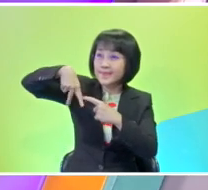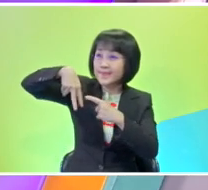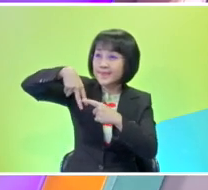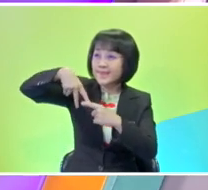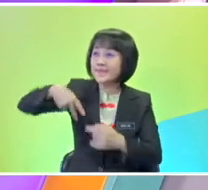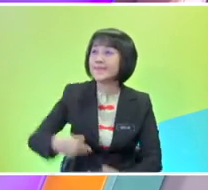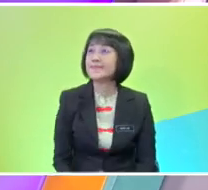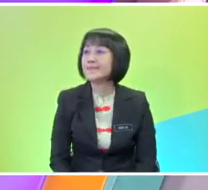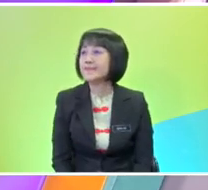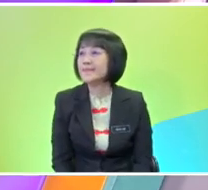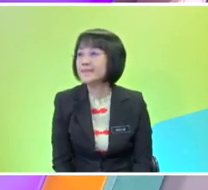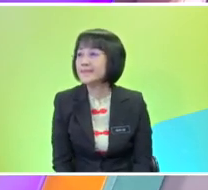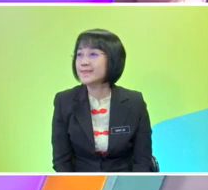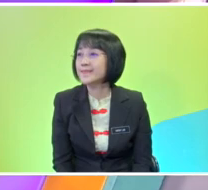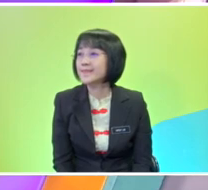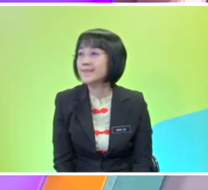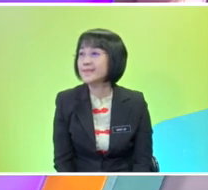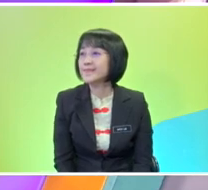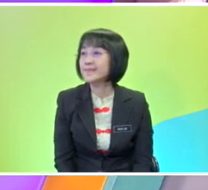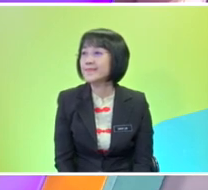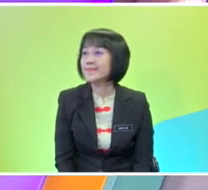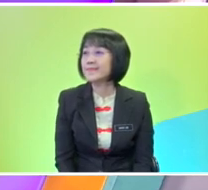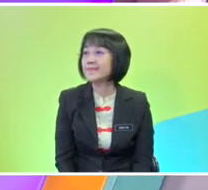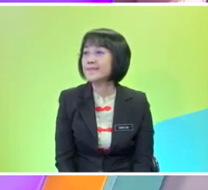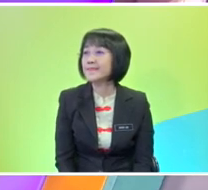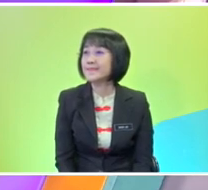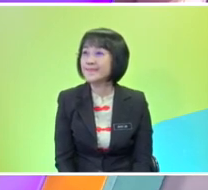burung Pipik Cikgu tadi